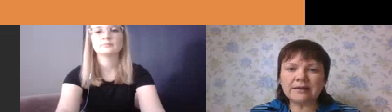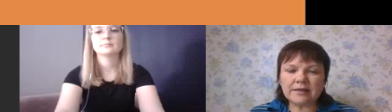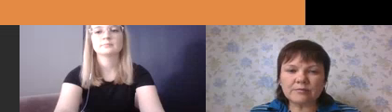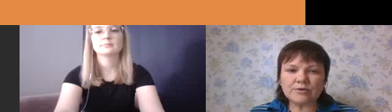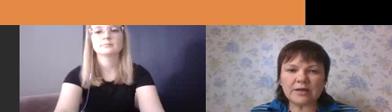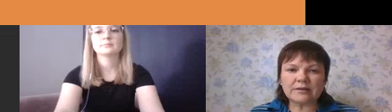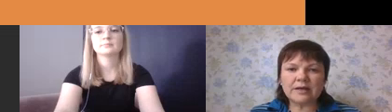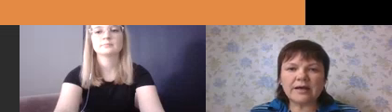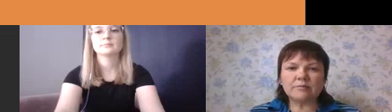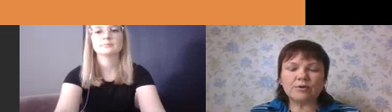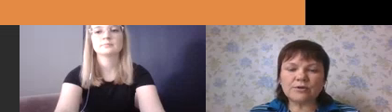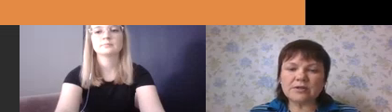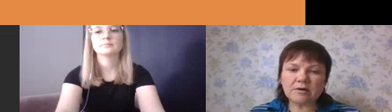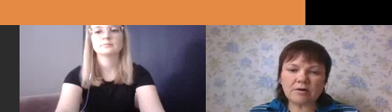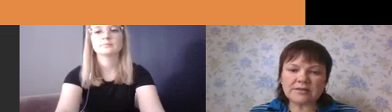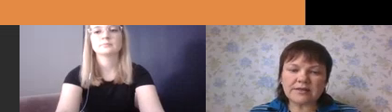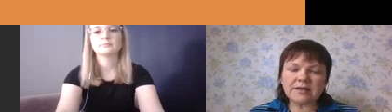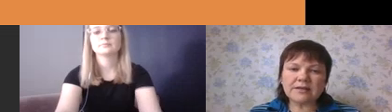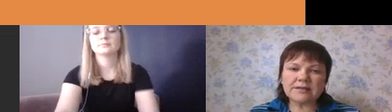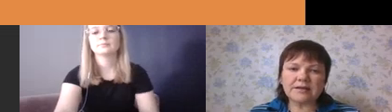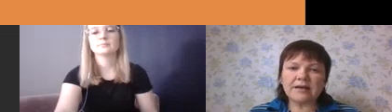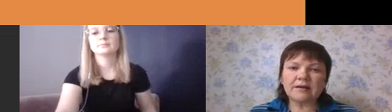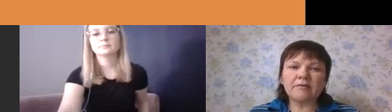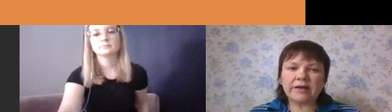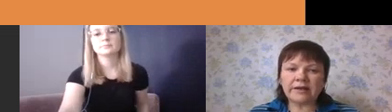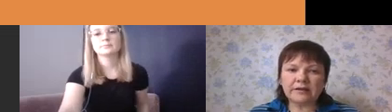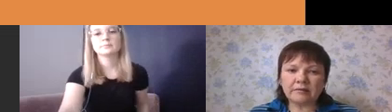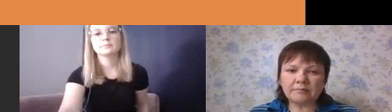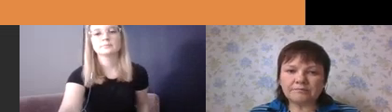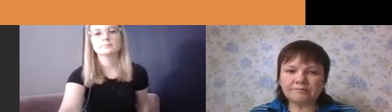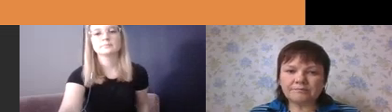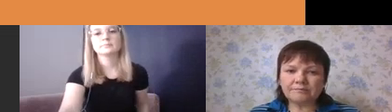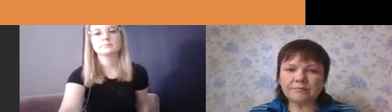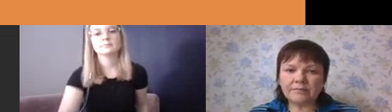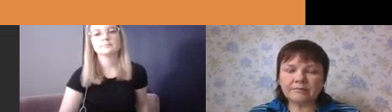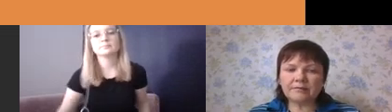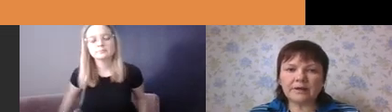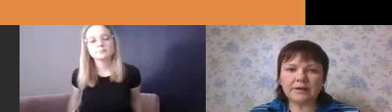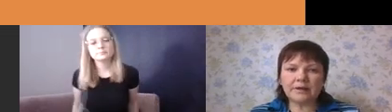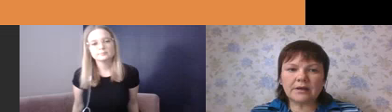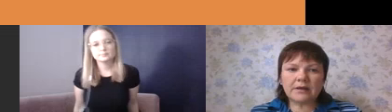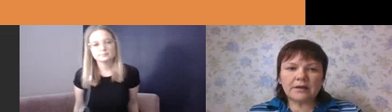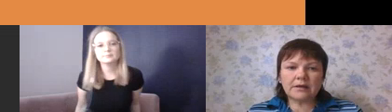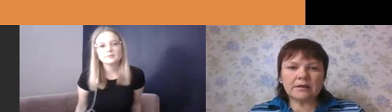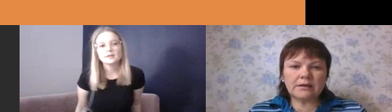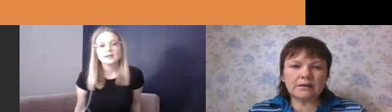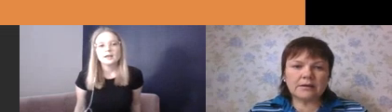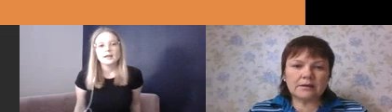need eeltingimused, et ma üldse saaksin seda eriala valida.